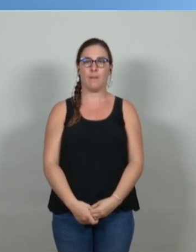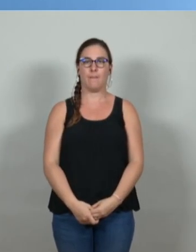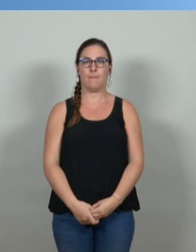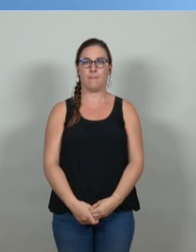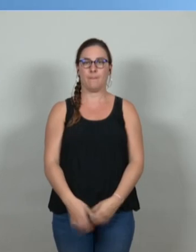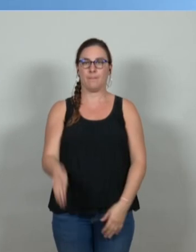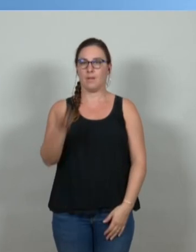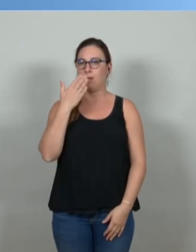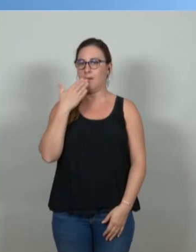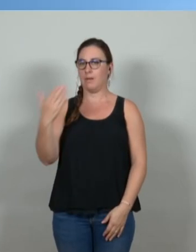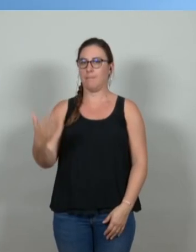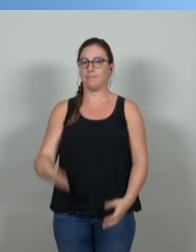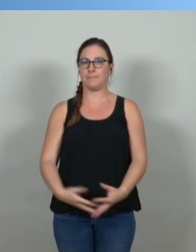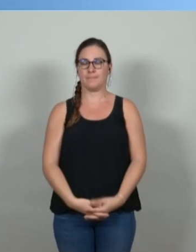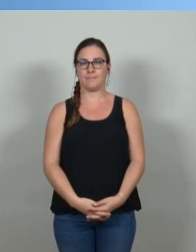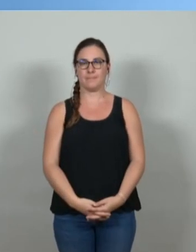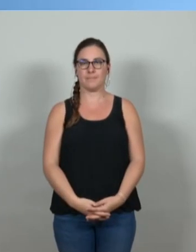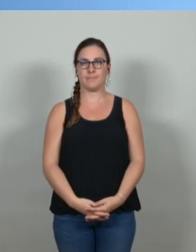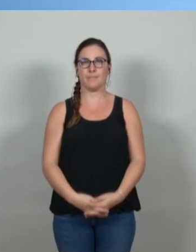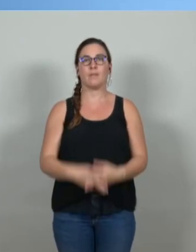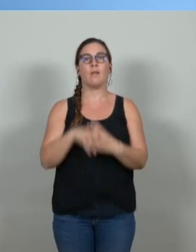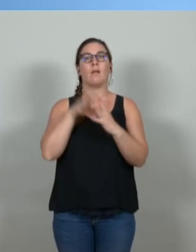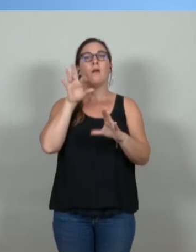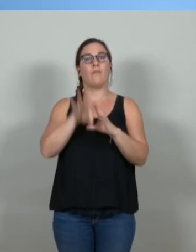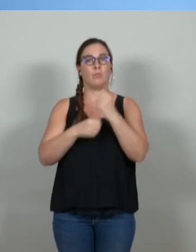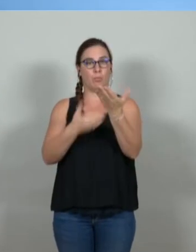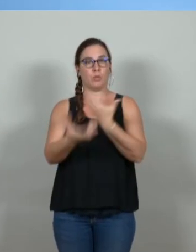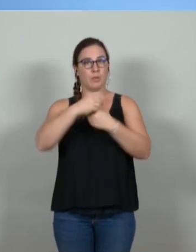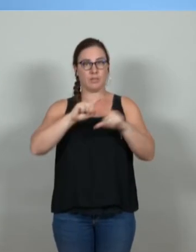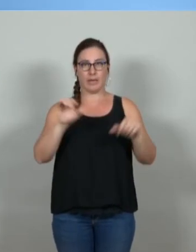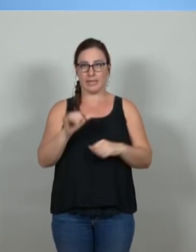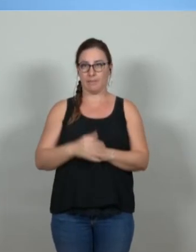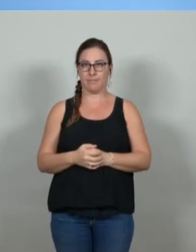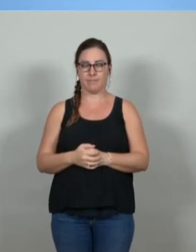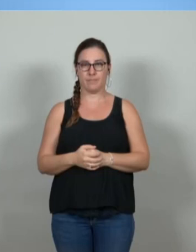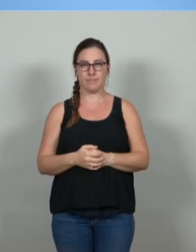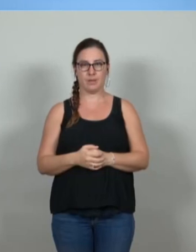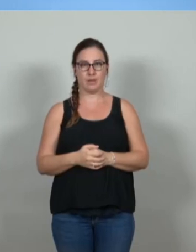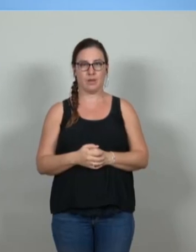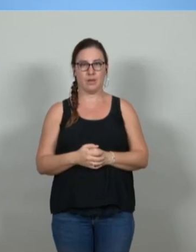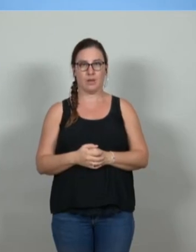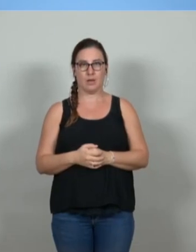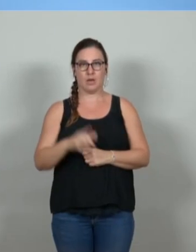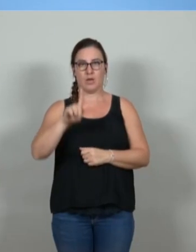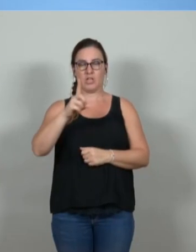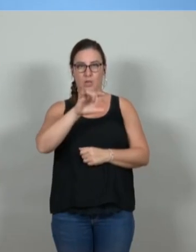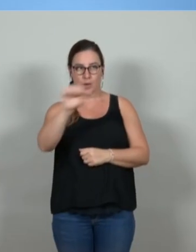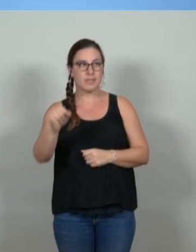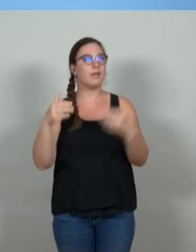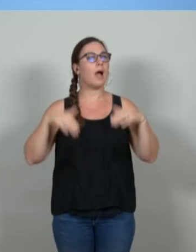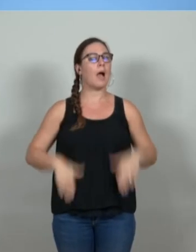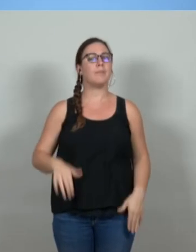pas d'autre intervention je mets aux voix qui ne prend pas par au vote gdes qui